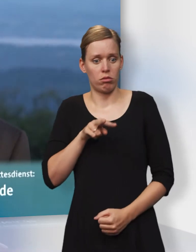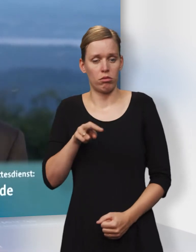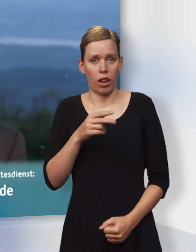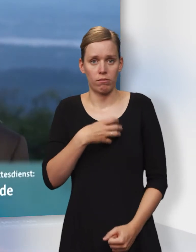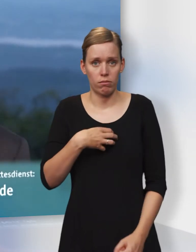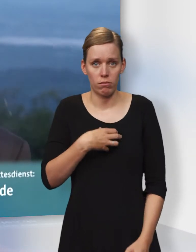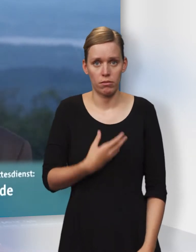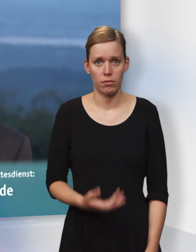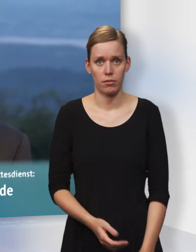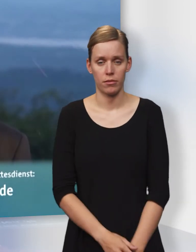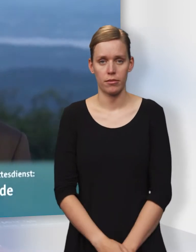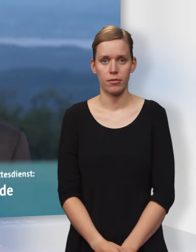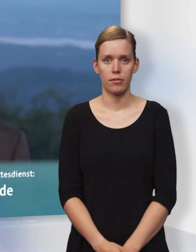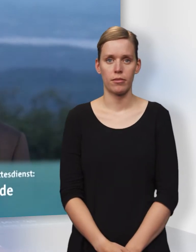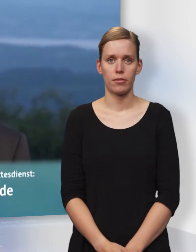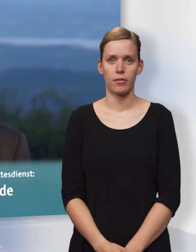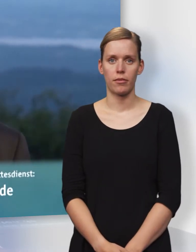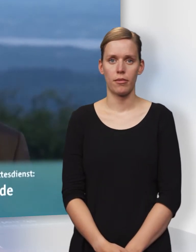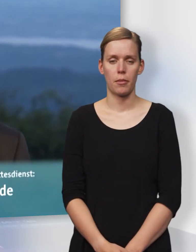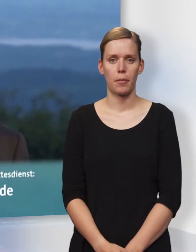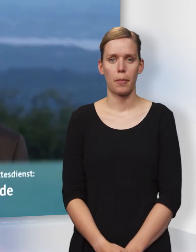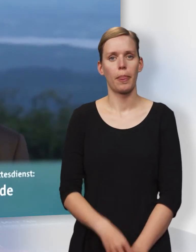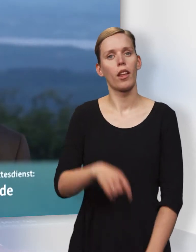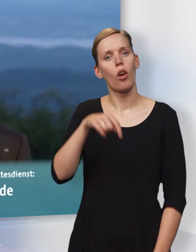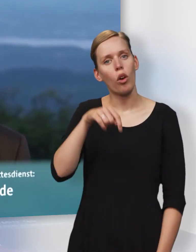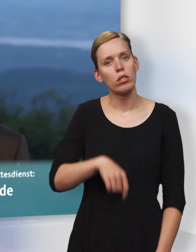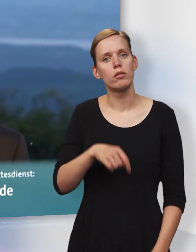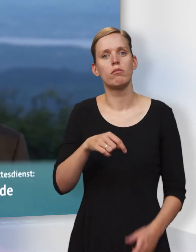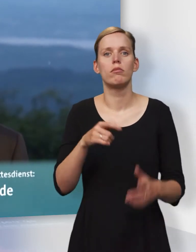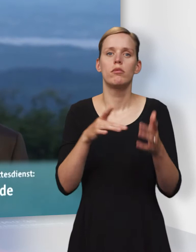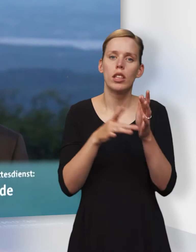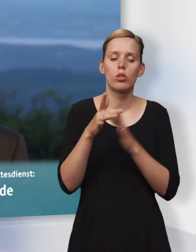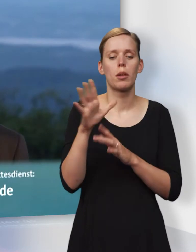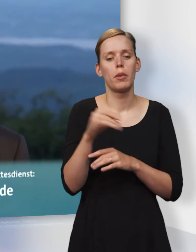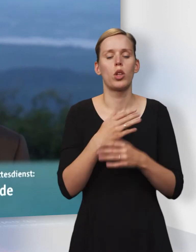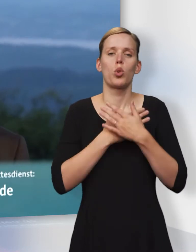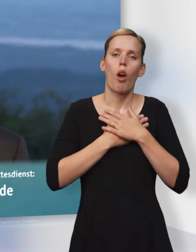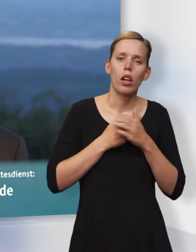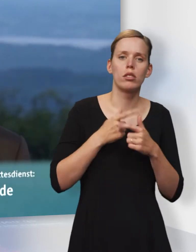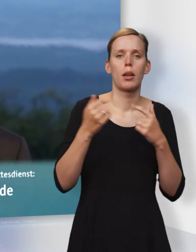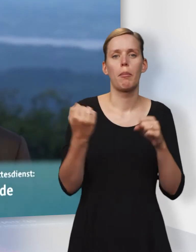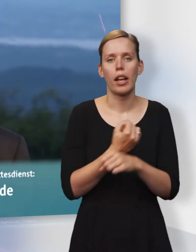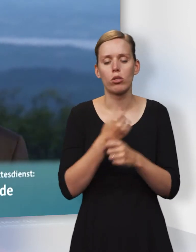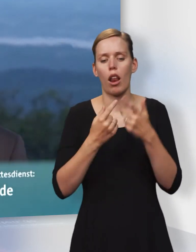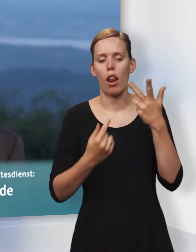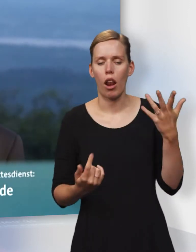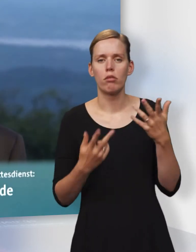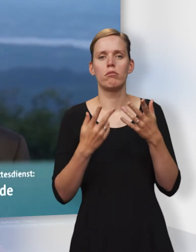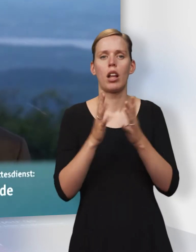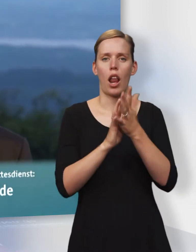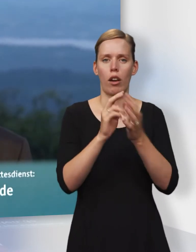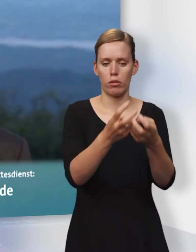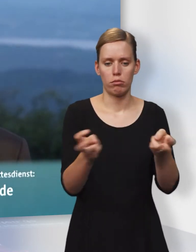Heute, als er mit Johannes und Petrus und einigen anderen nach seiner Auferstehung am Lagerfeuer sitzt, geht es im Gespräch um seine